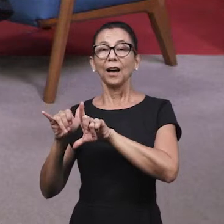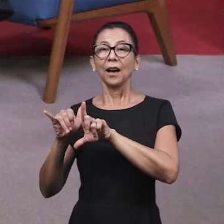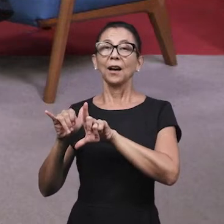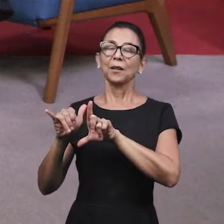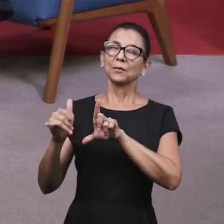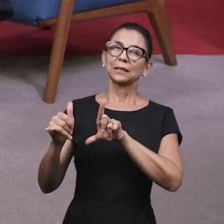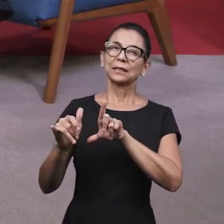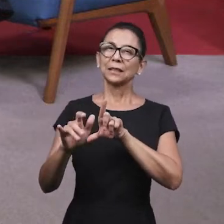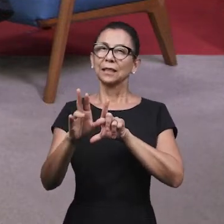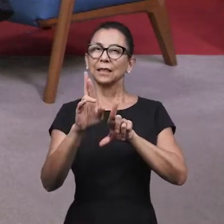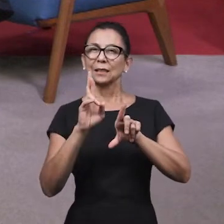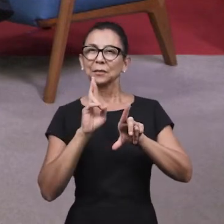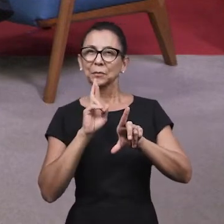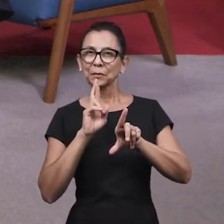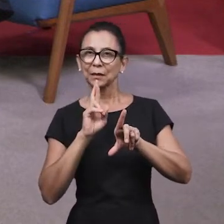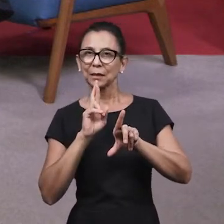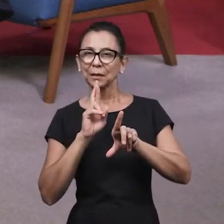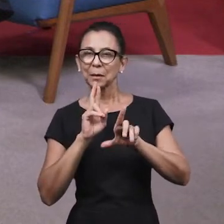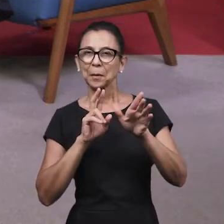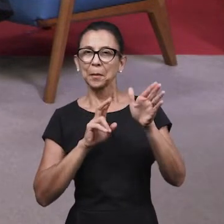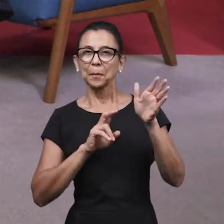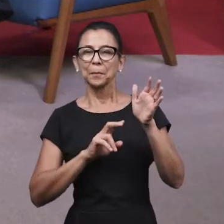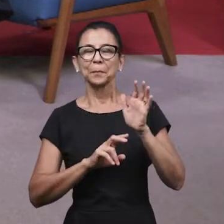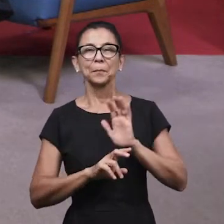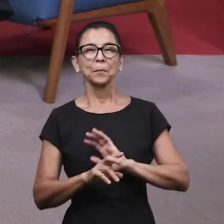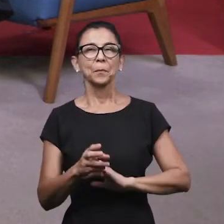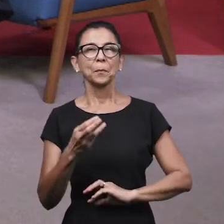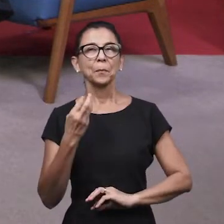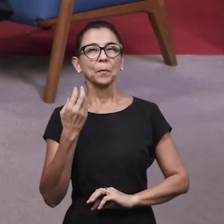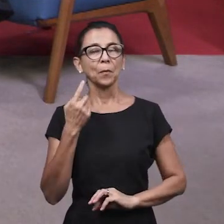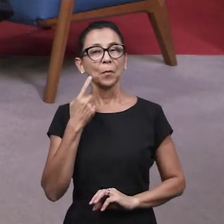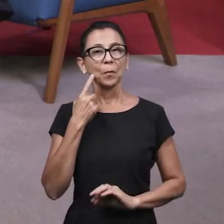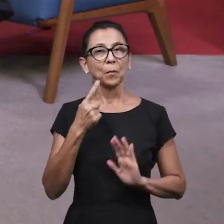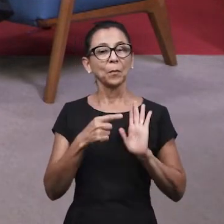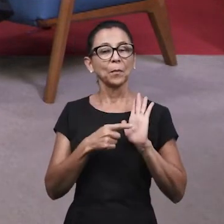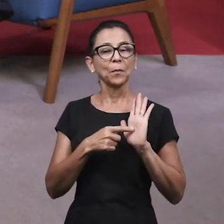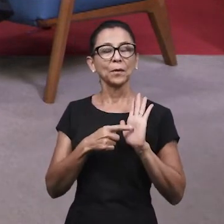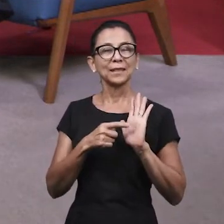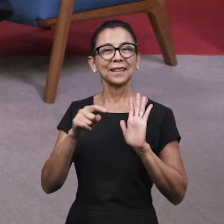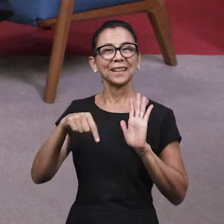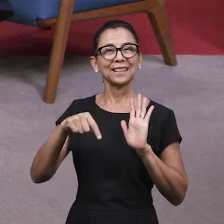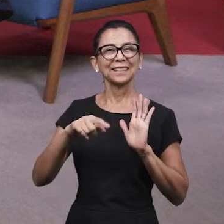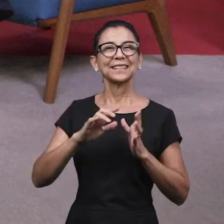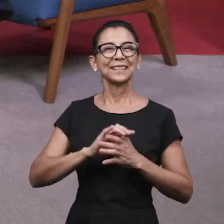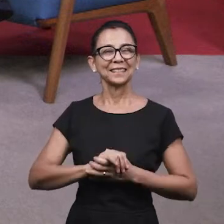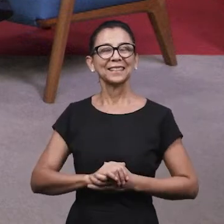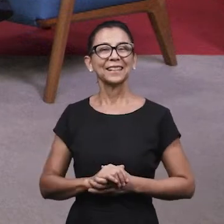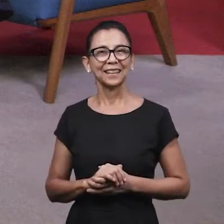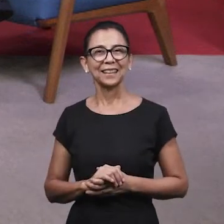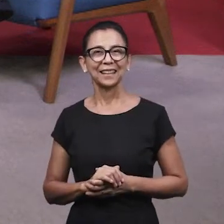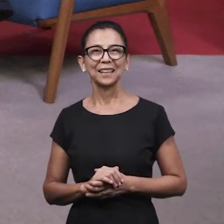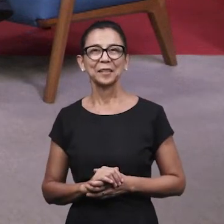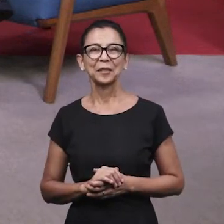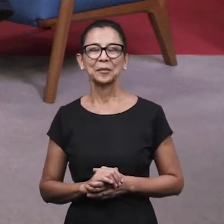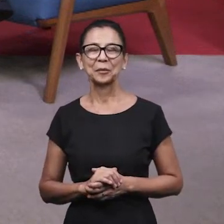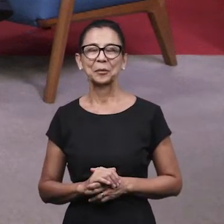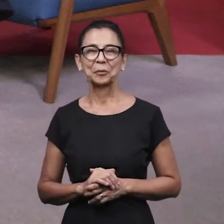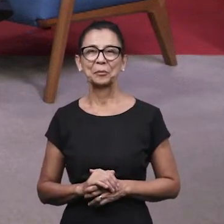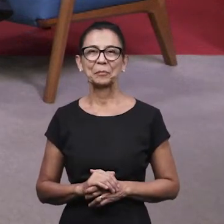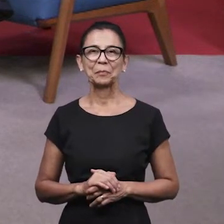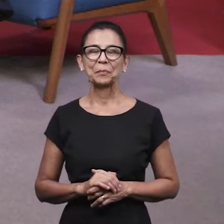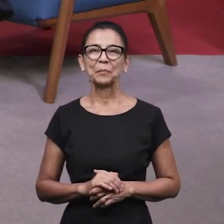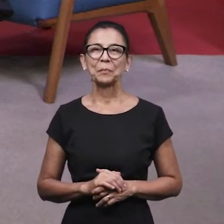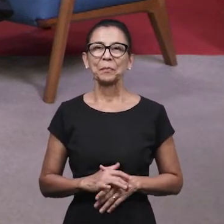envoyez, vous répondez à la question. Nous allons apporter ici votre question afin de contribuer à ce que nous traitons